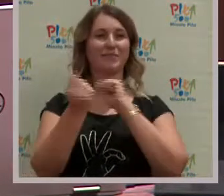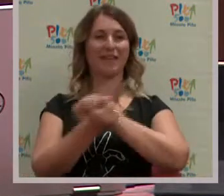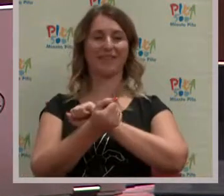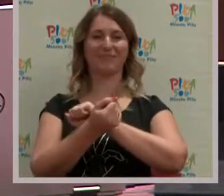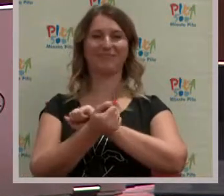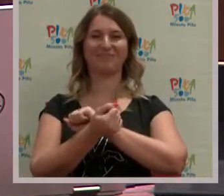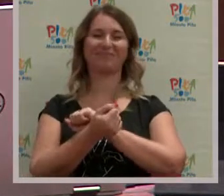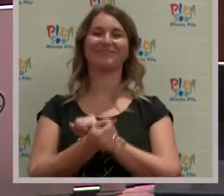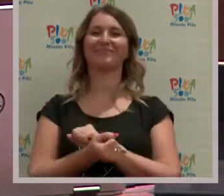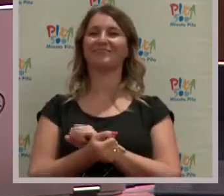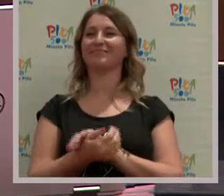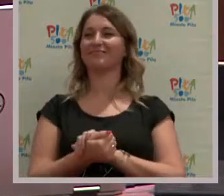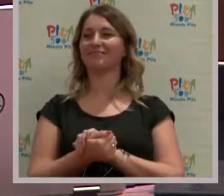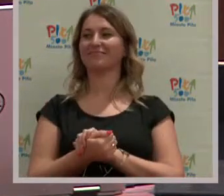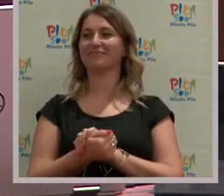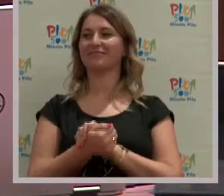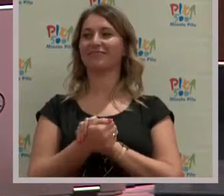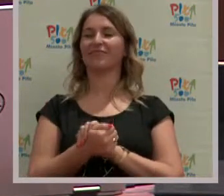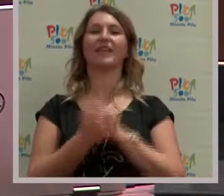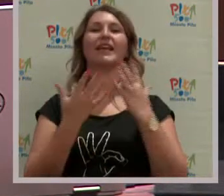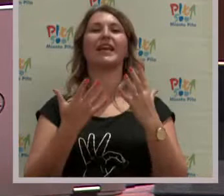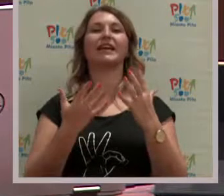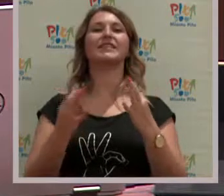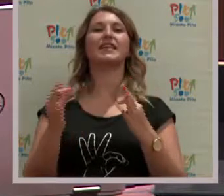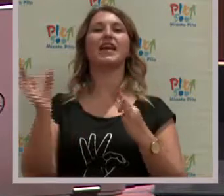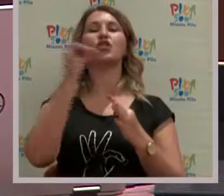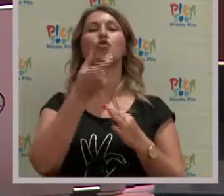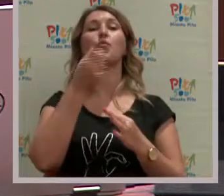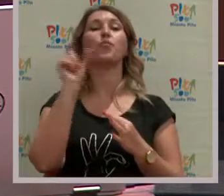chciałbym jednak ją skorygować jeśli Państwo pozwolą